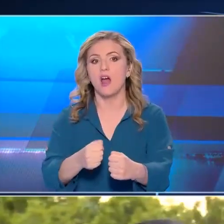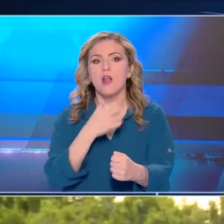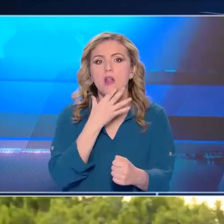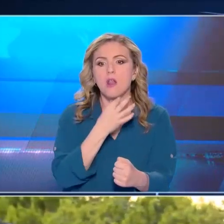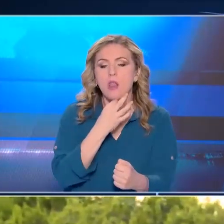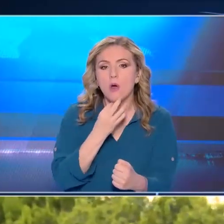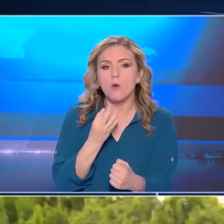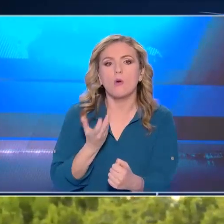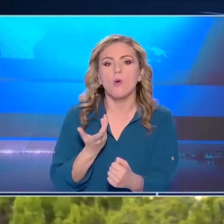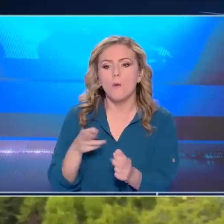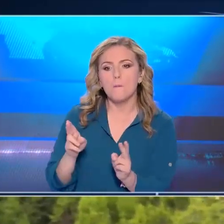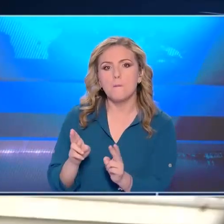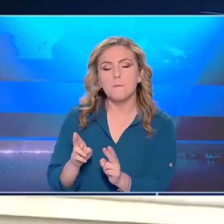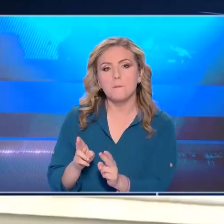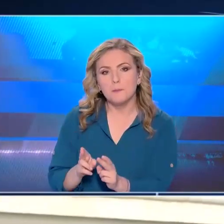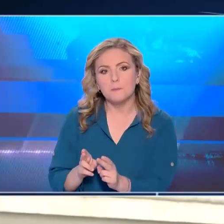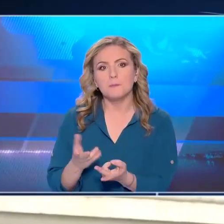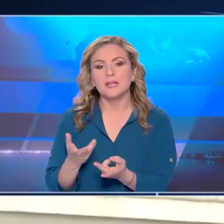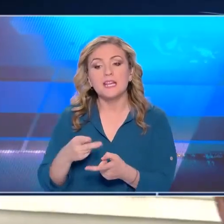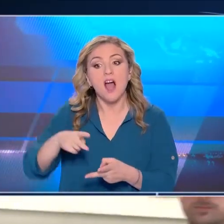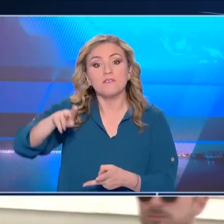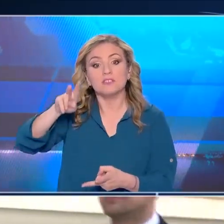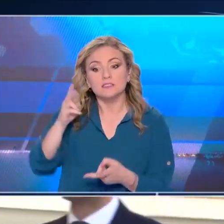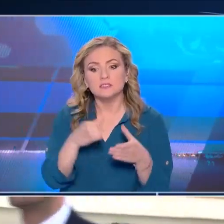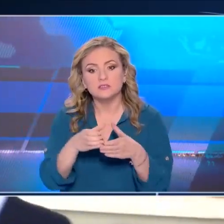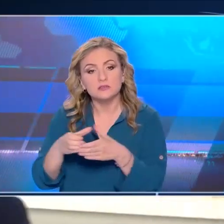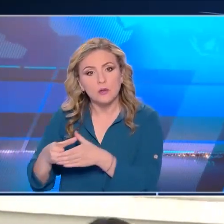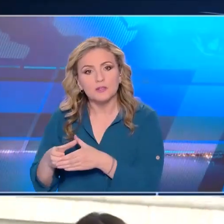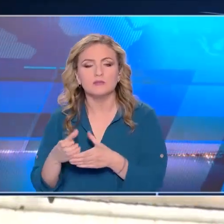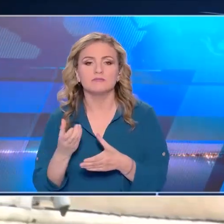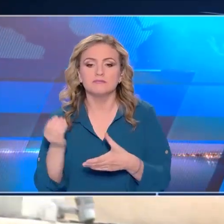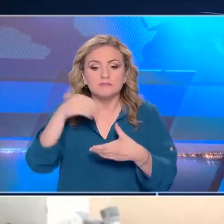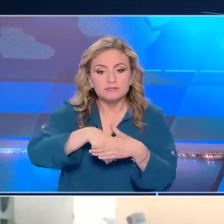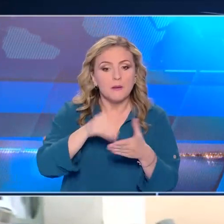έχουν την ευκαιρία να ξαναμπούν σε αυτό το ανώτατο αξίωμα της χώρας, σωστά?